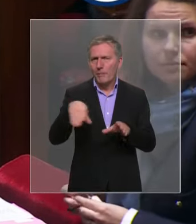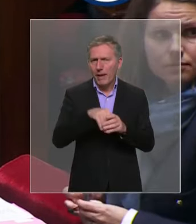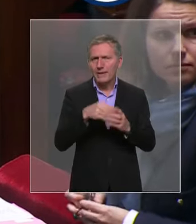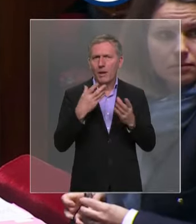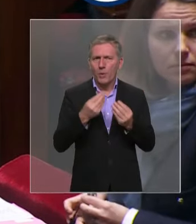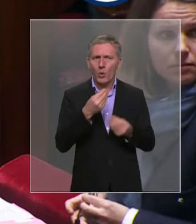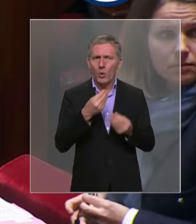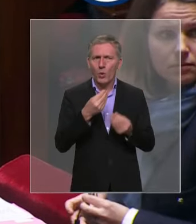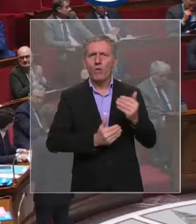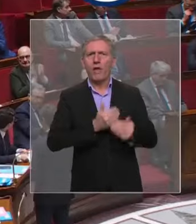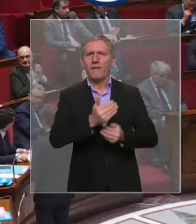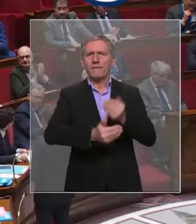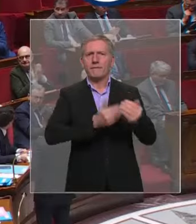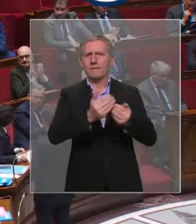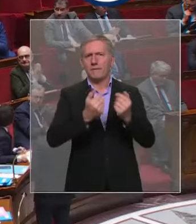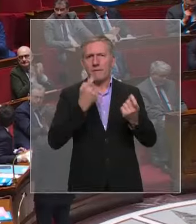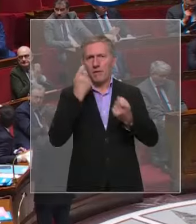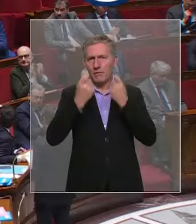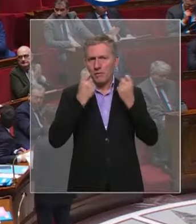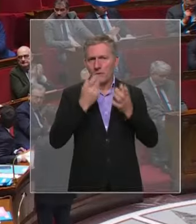faire progresser cette réflexion.